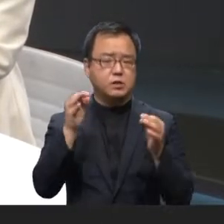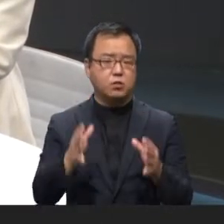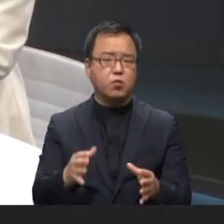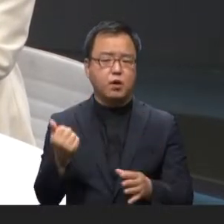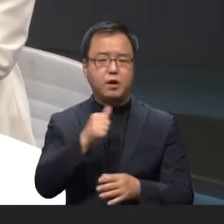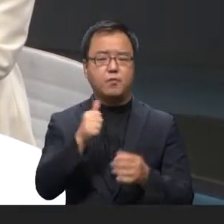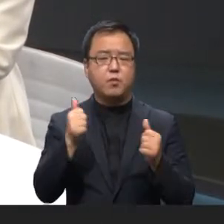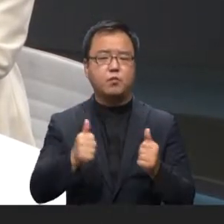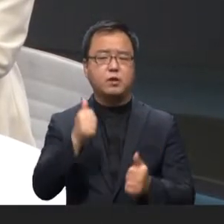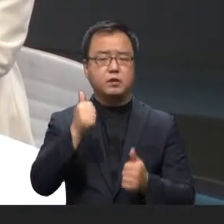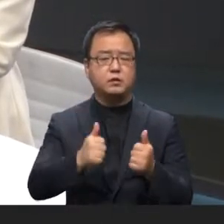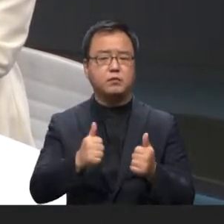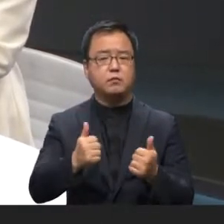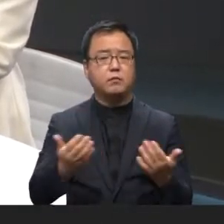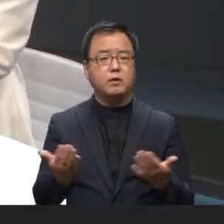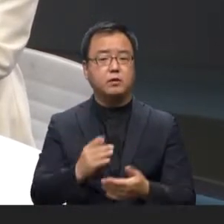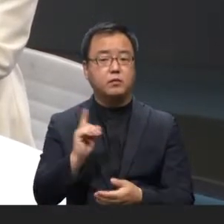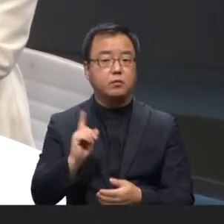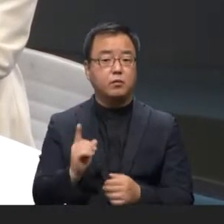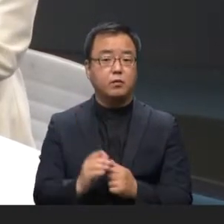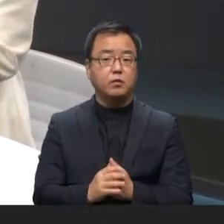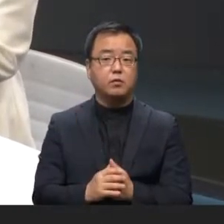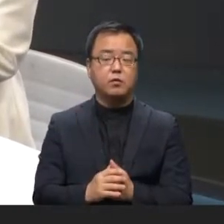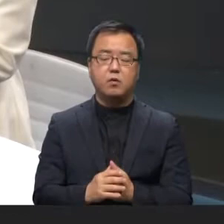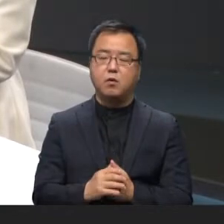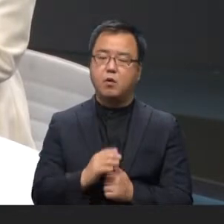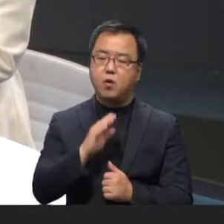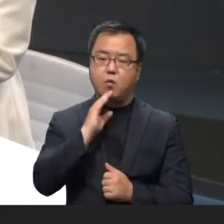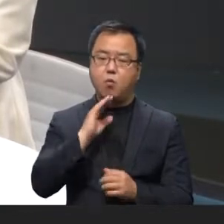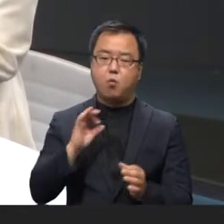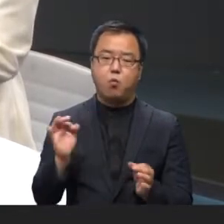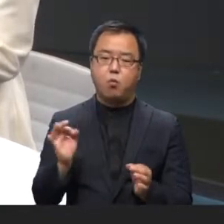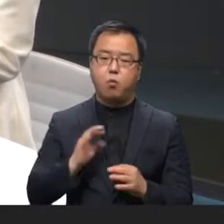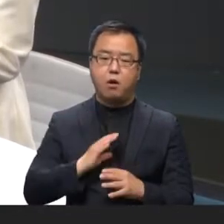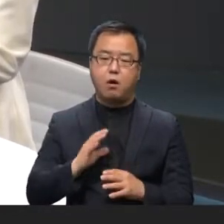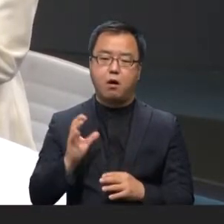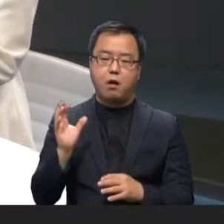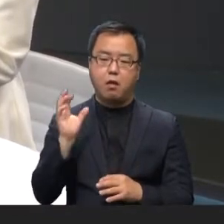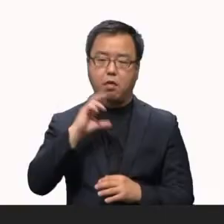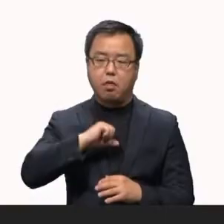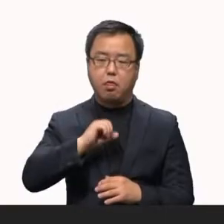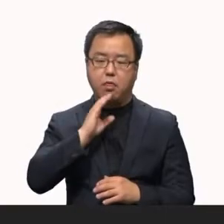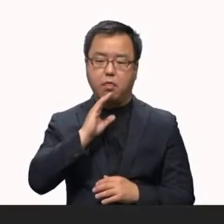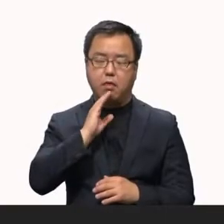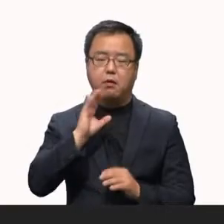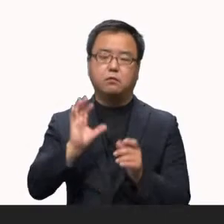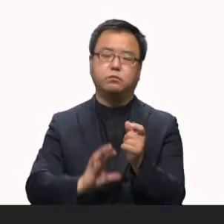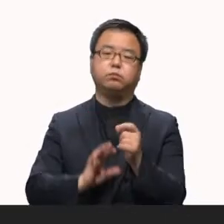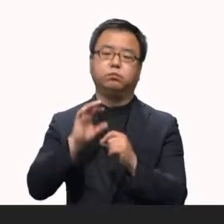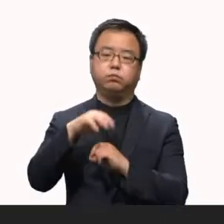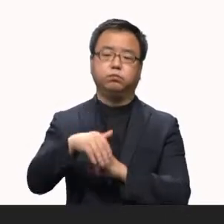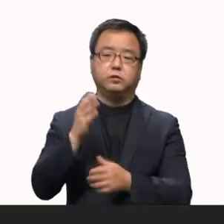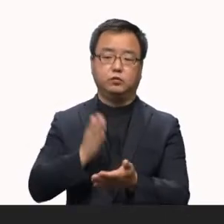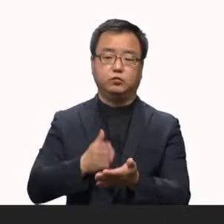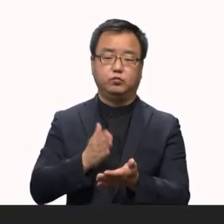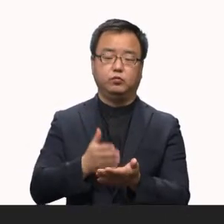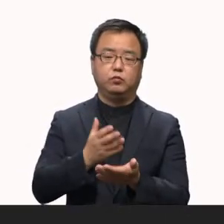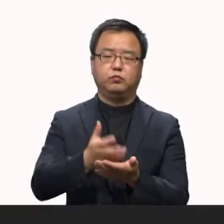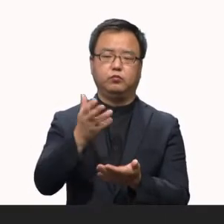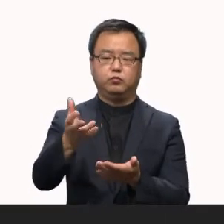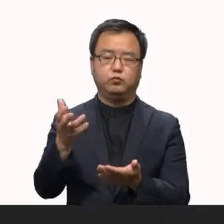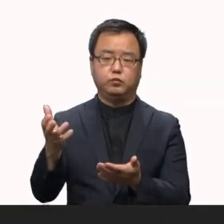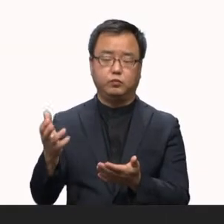어떻게 된겁니까 내 워낙에 놀라운 일이다 보니까 일단 주 내내 전세계 토픽을 옮겨지면서 화제가